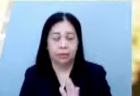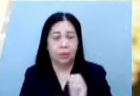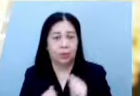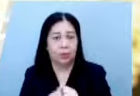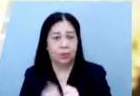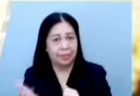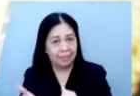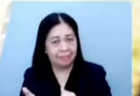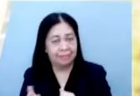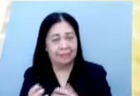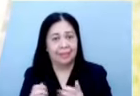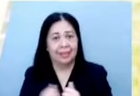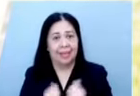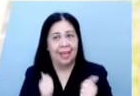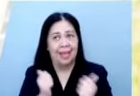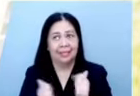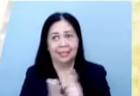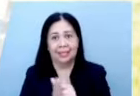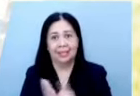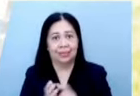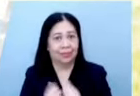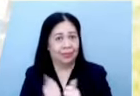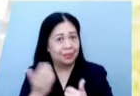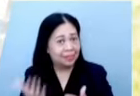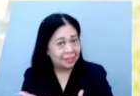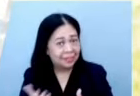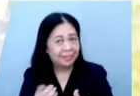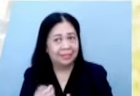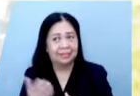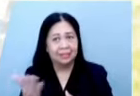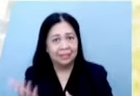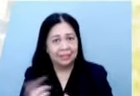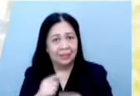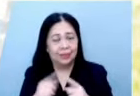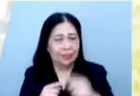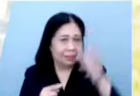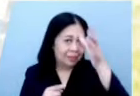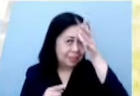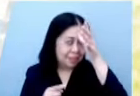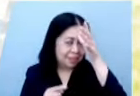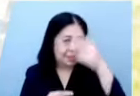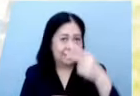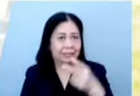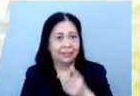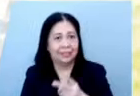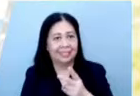her. She was there when my dad was taking care of me nung tinuli ako.